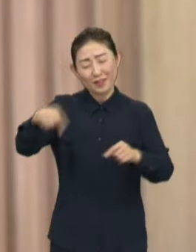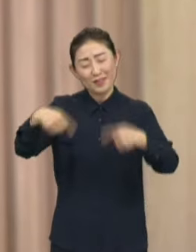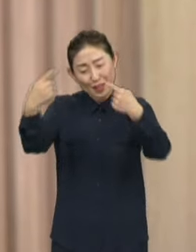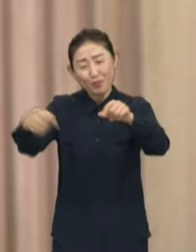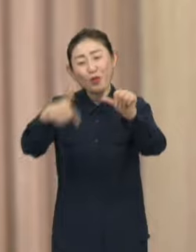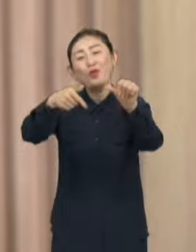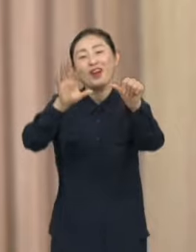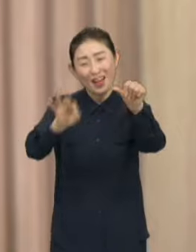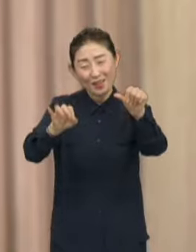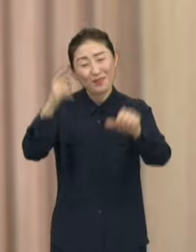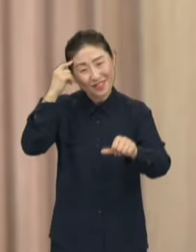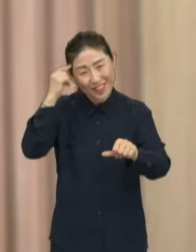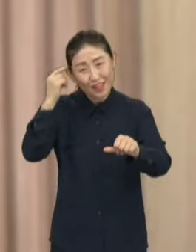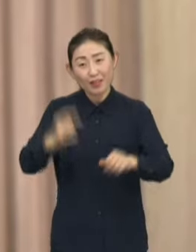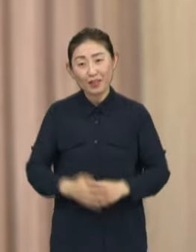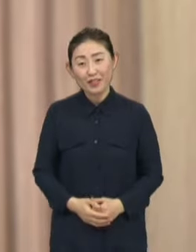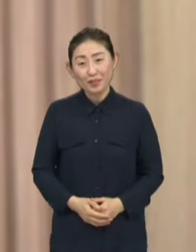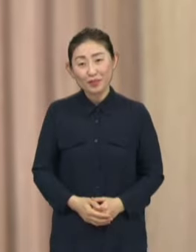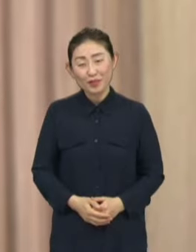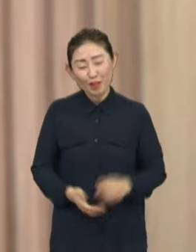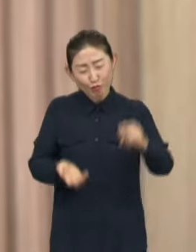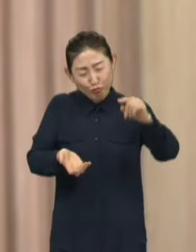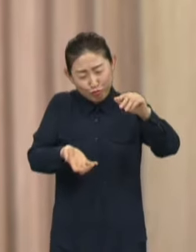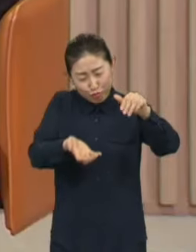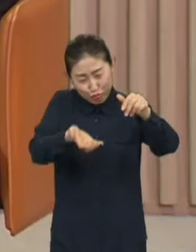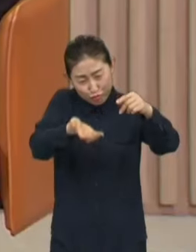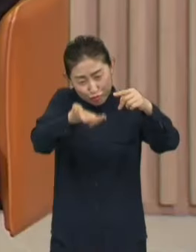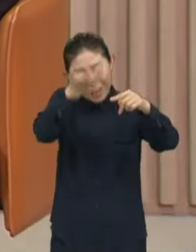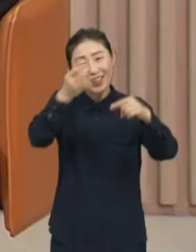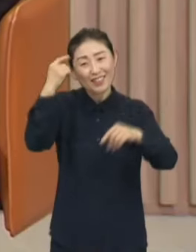하고 그렇게 달려갈 생각입니다